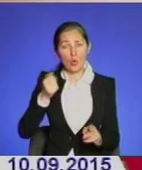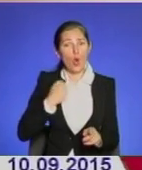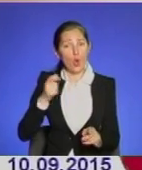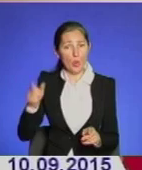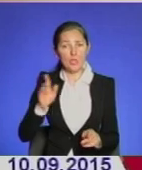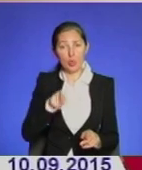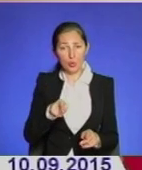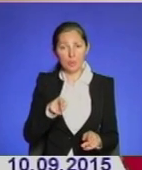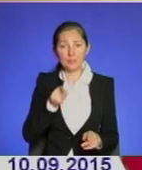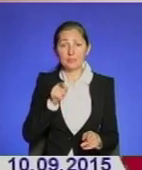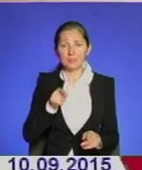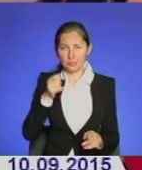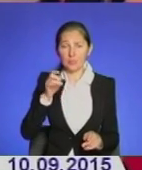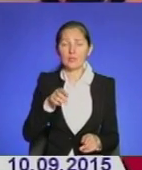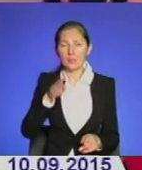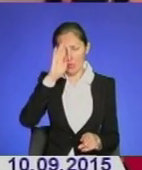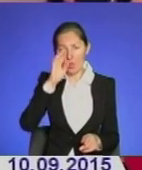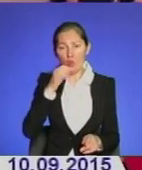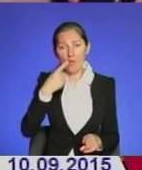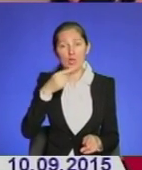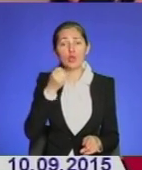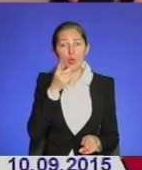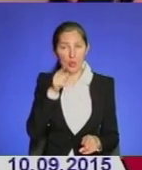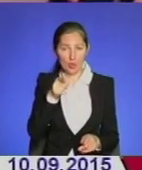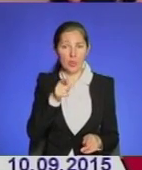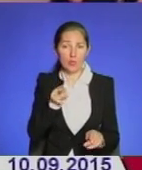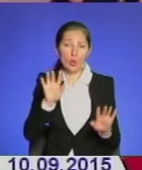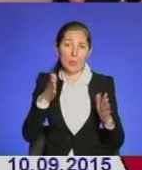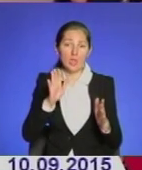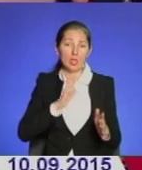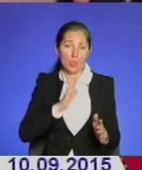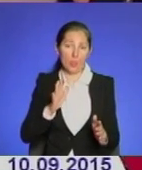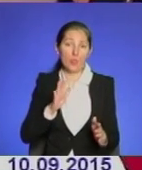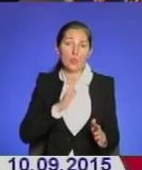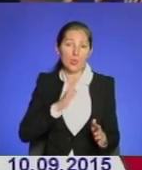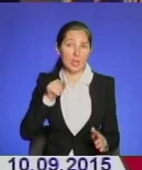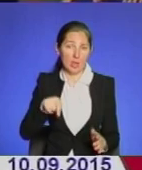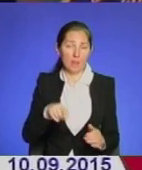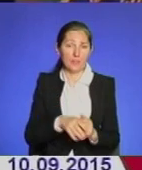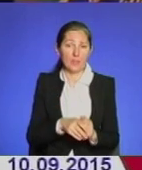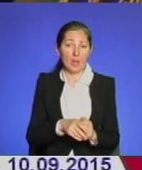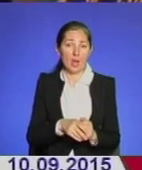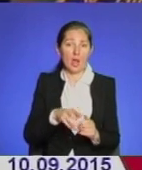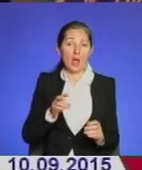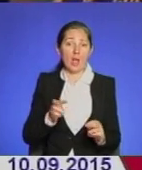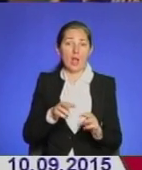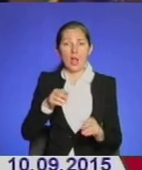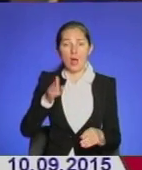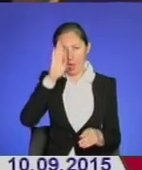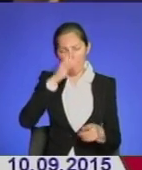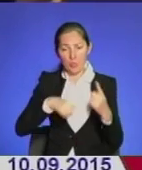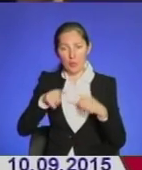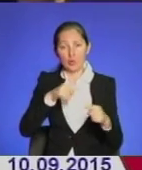що ви в той момент були там. На освячення офісу прийшли бійці, що зараз у відпустці. Їх підрозділ розформований,